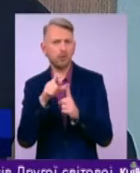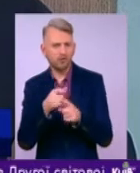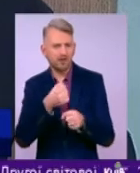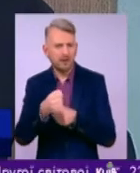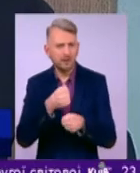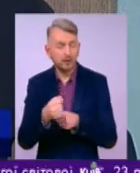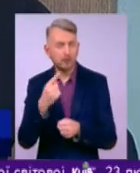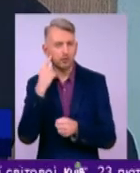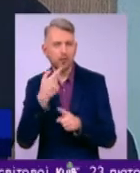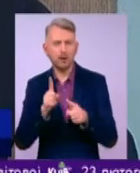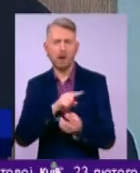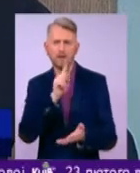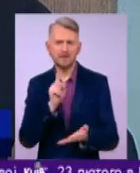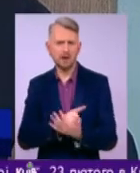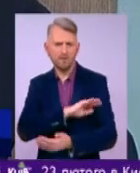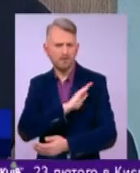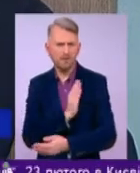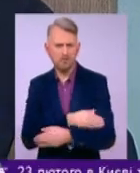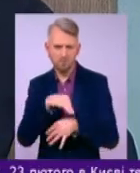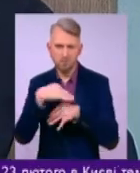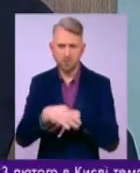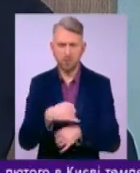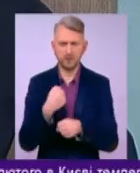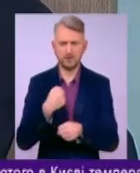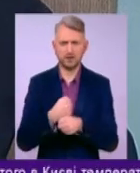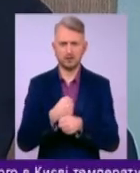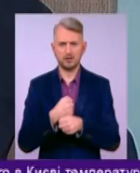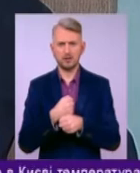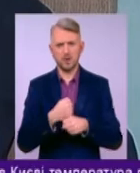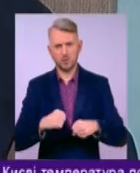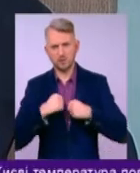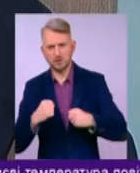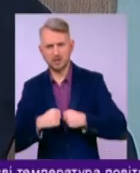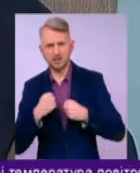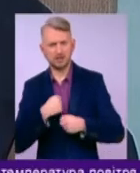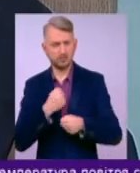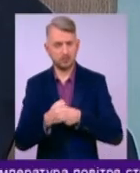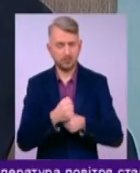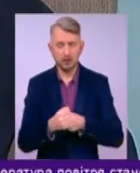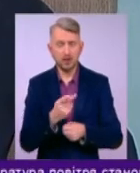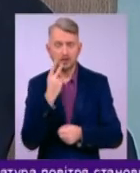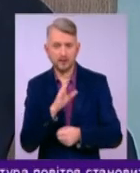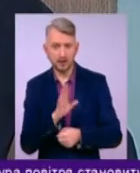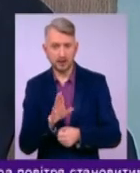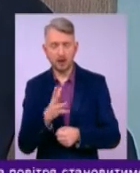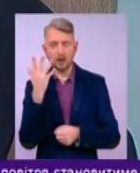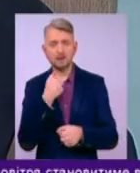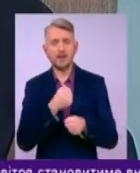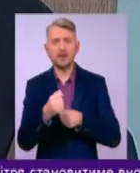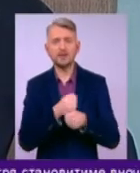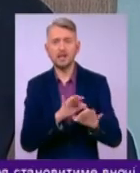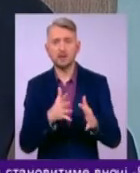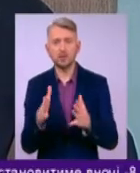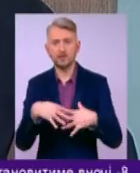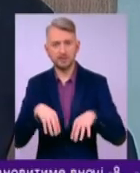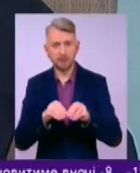фізичним причиненням якихось усилий. Не завжди. Коли насилля відбувається в